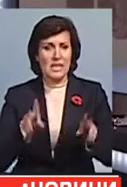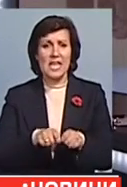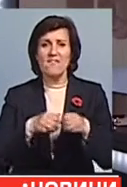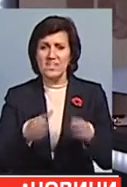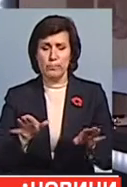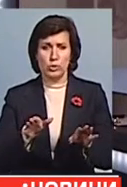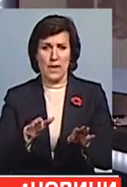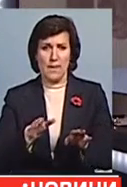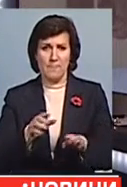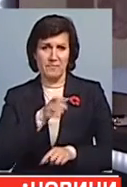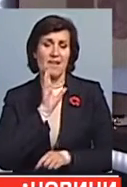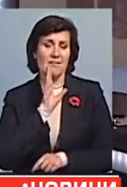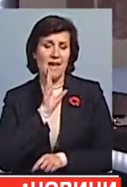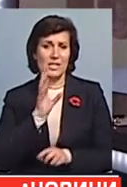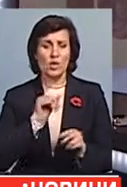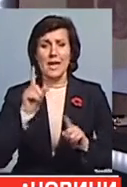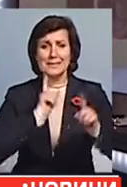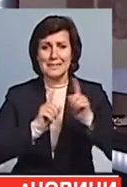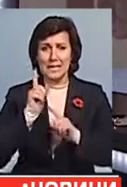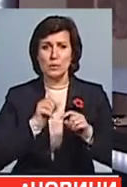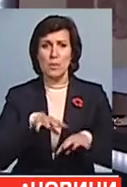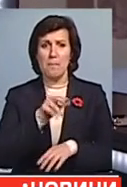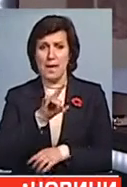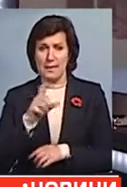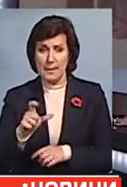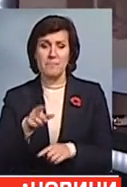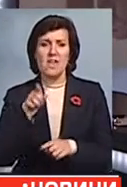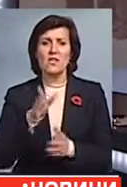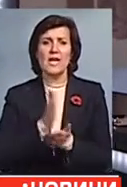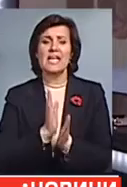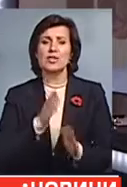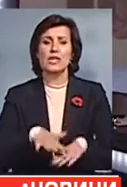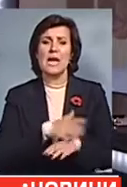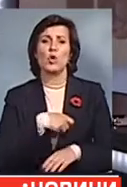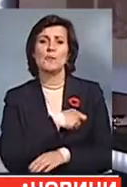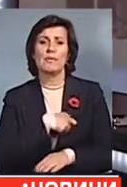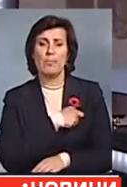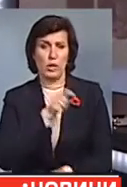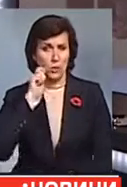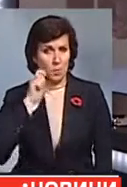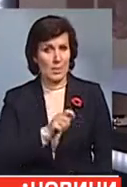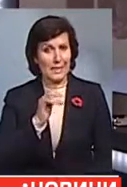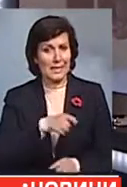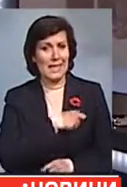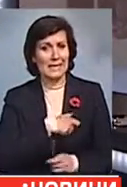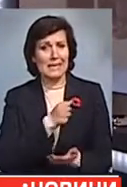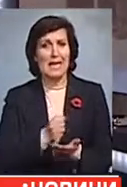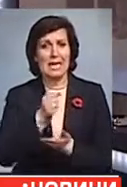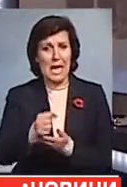сесію Парламентської асамблеї Ради Європи. Нагадаю, Савченко є не лише народним депутатом України, але й делегатом ПАРЄ.